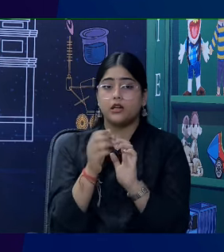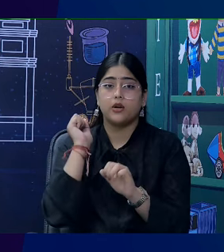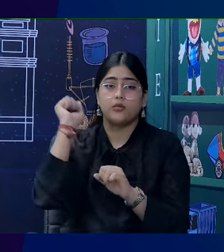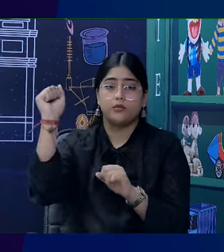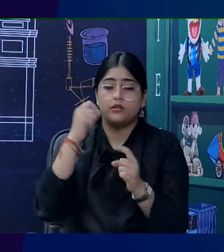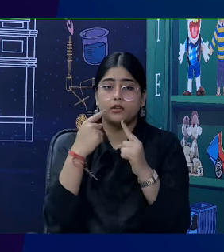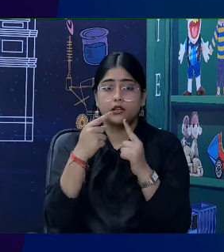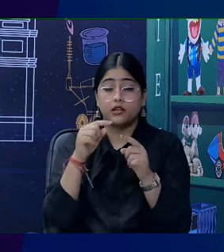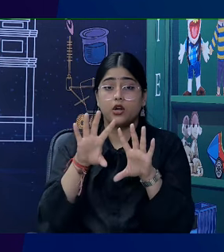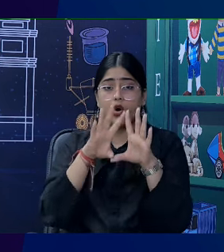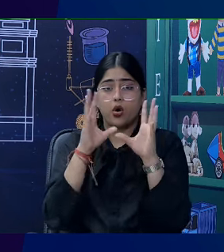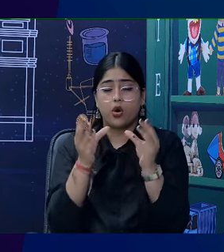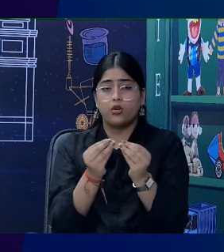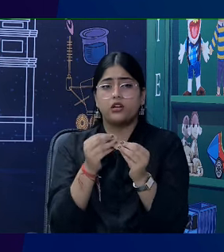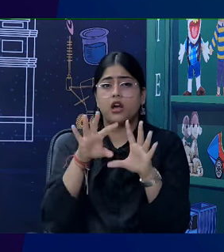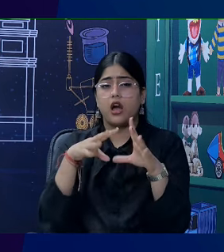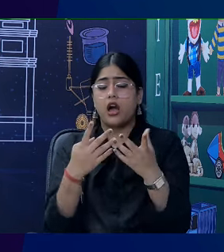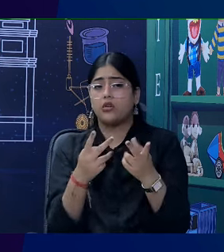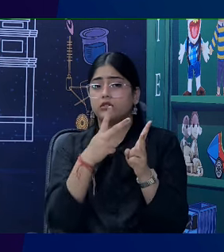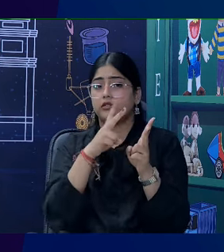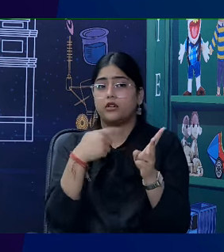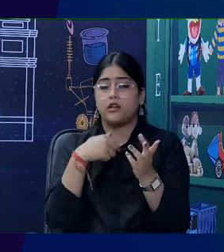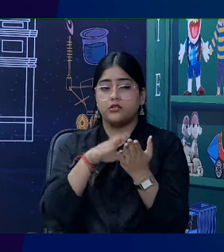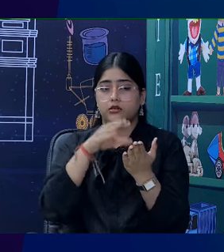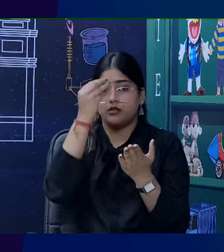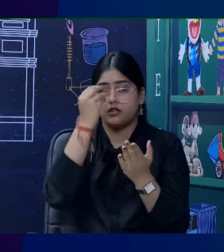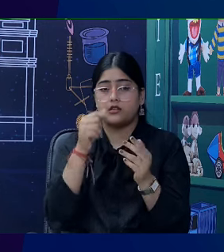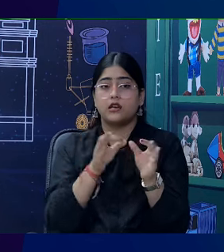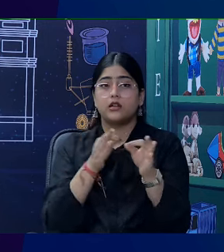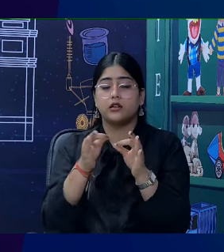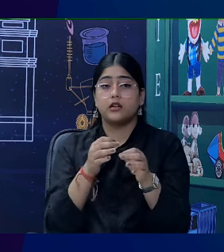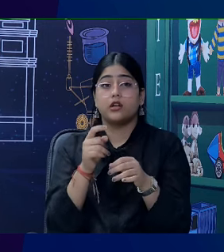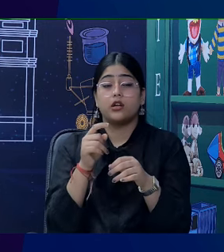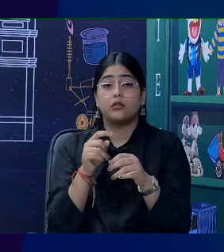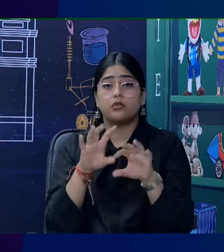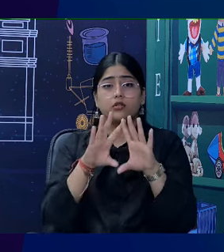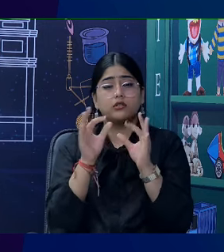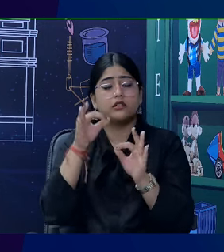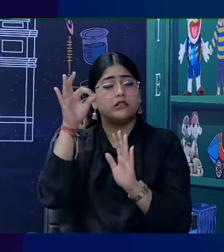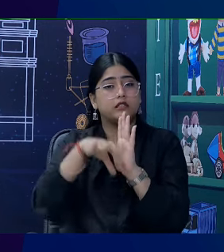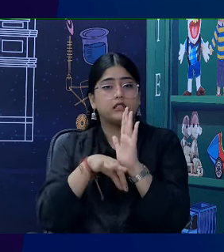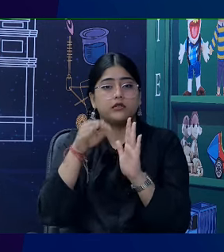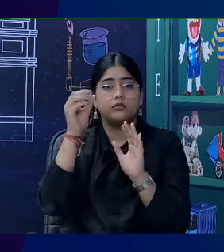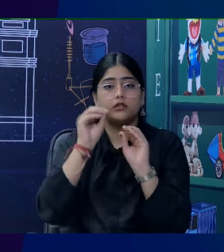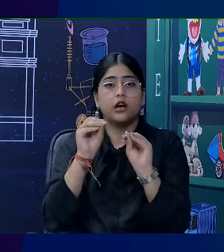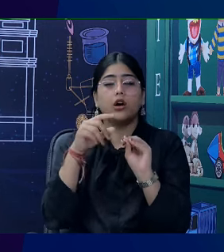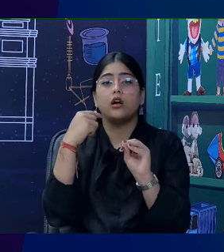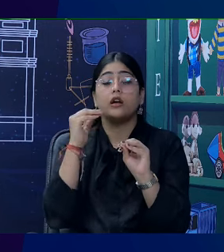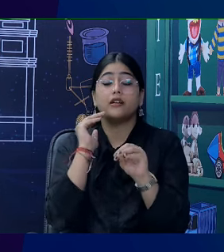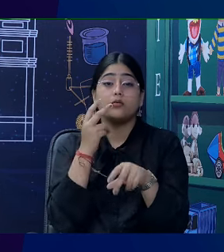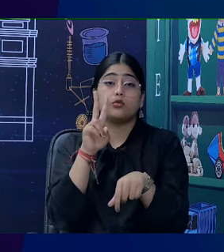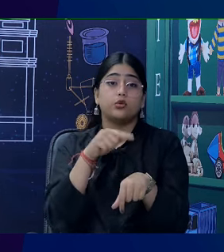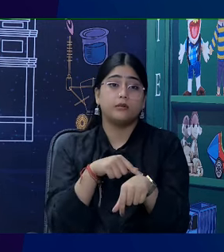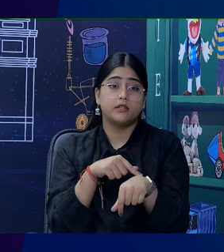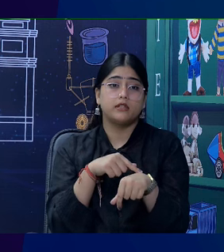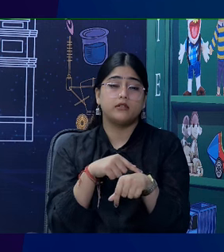कारण क्या थी यह पूरी मूवमेंट कब हुई थी इसकी शुरुआत तो विस्तृत जानकारी आपको मिलेगी दो से ढाई के हमारे सत्र में तो बने रहिए ई विद्या